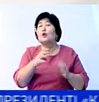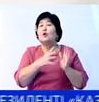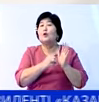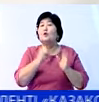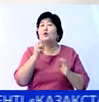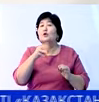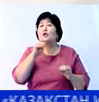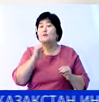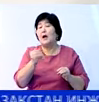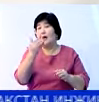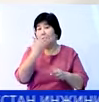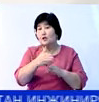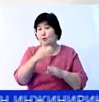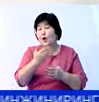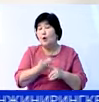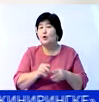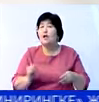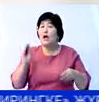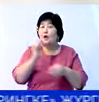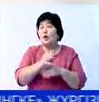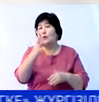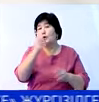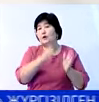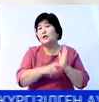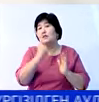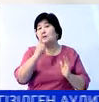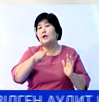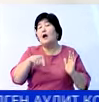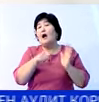1 миллиард 713 миллион 913 мың теңгесі бөлінген. Осыған қосымша